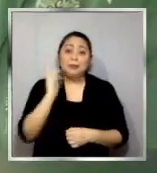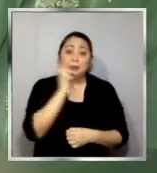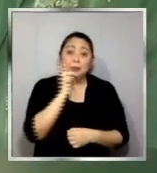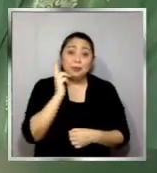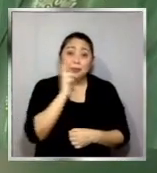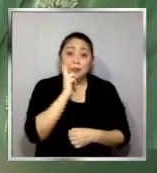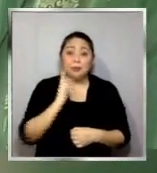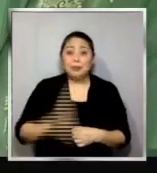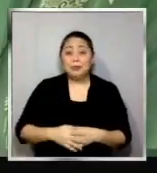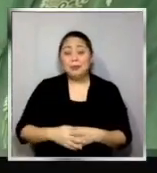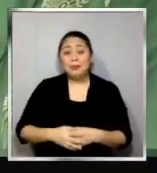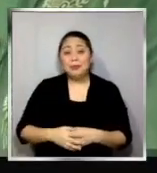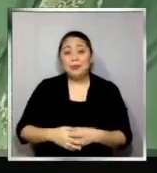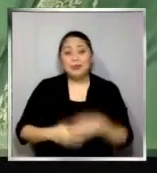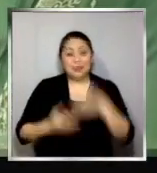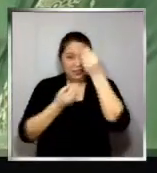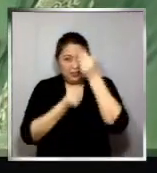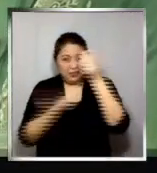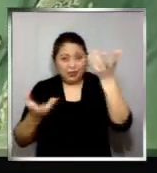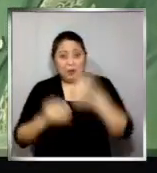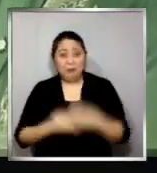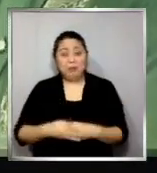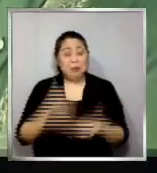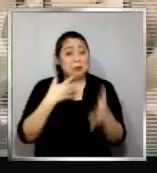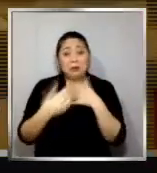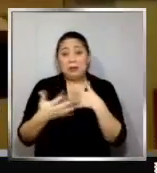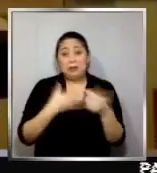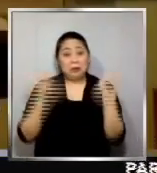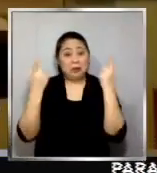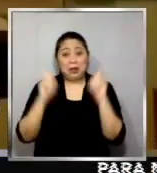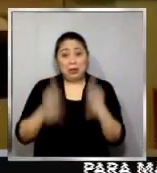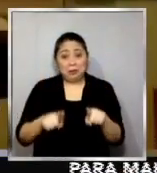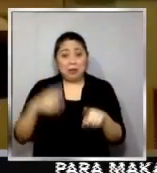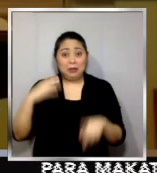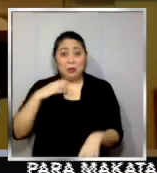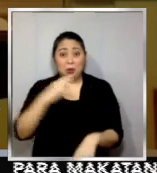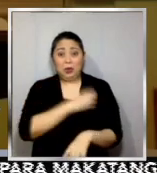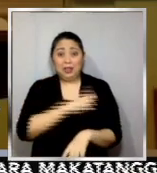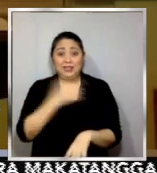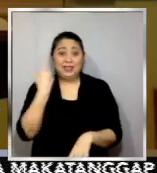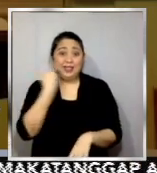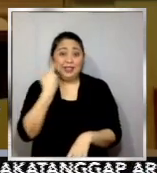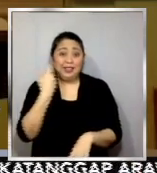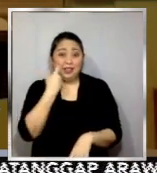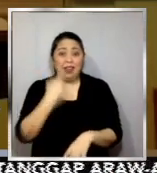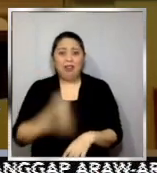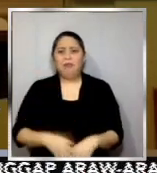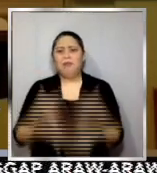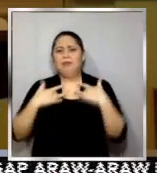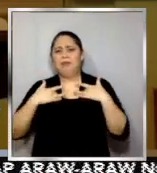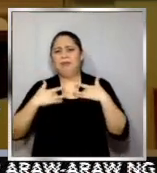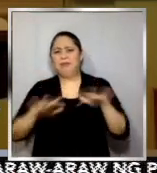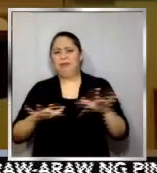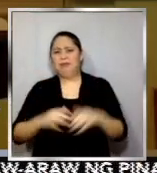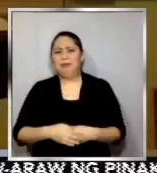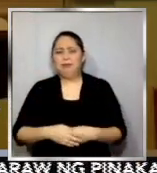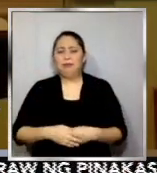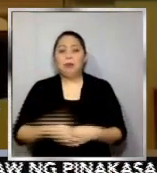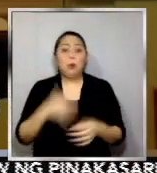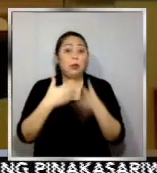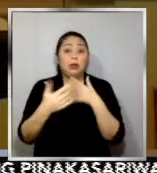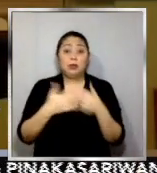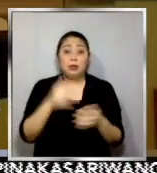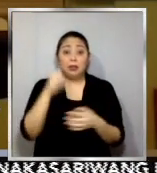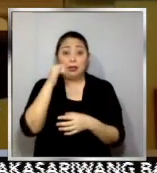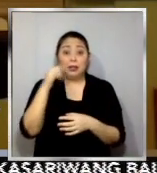sa mga kongresista ngayong araw, wala raw siyang pakialam. Kaya kahit tinggo lumabas kahapon si Presidential Spokesperson Harry Roque.